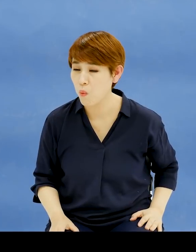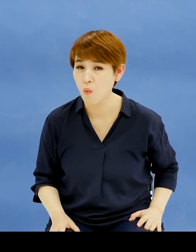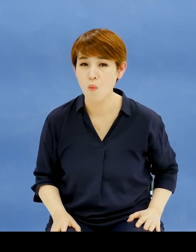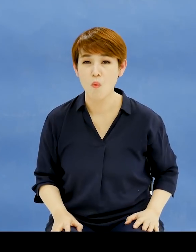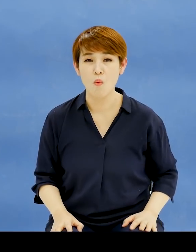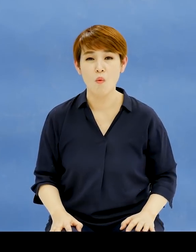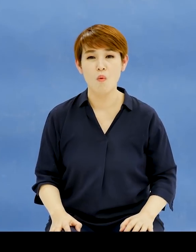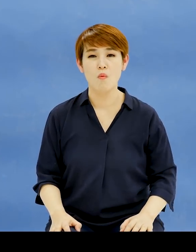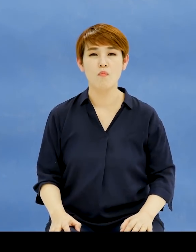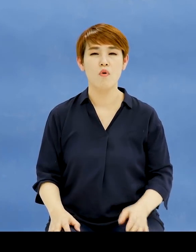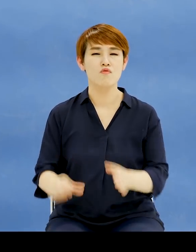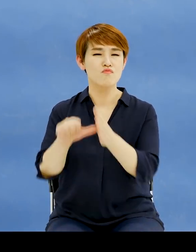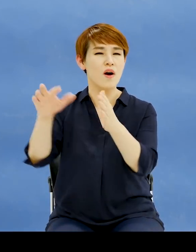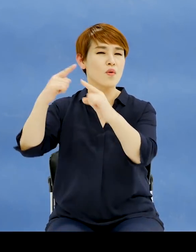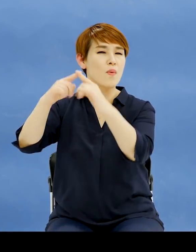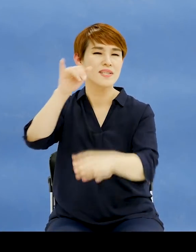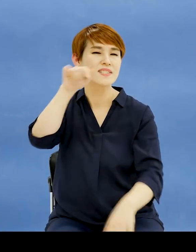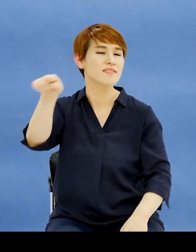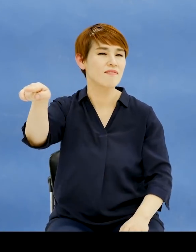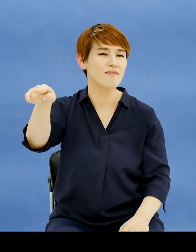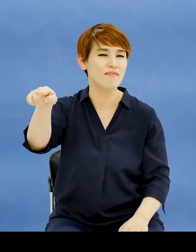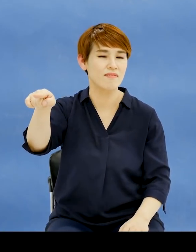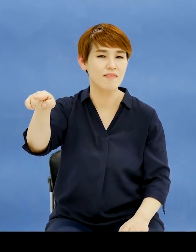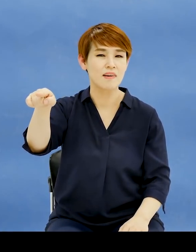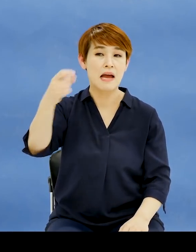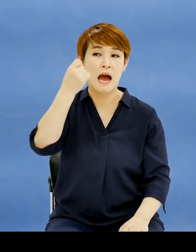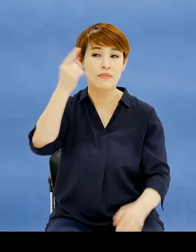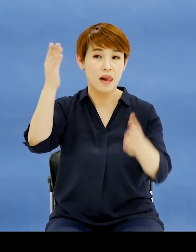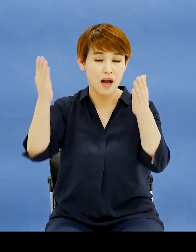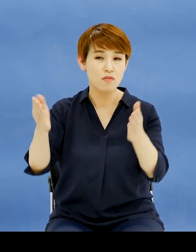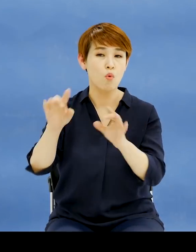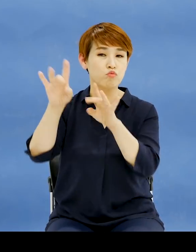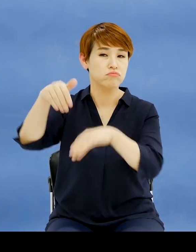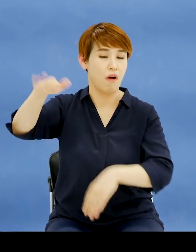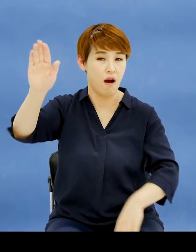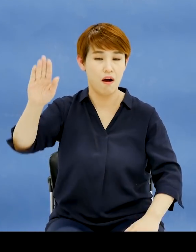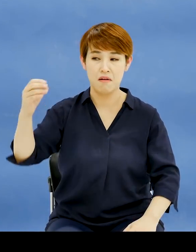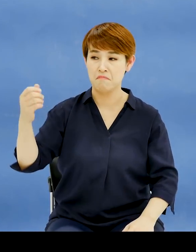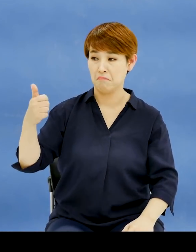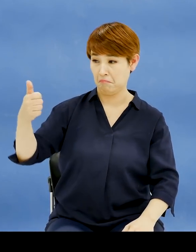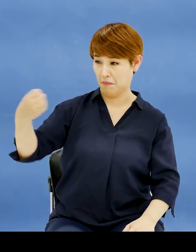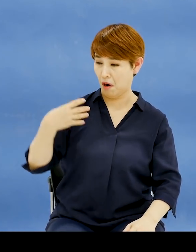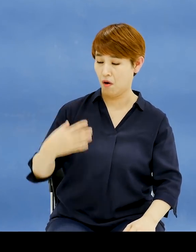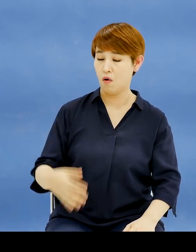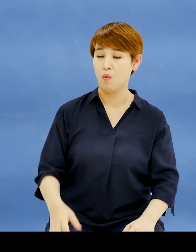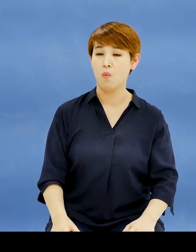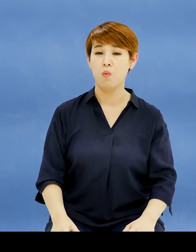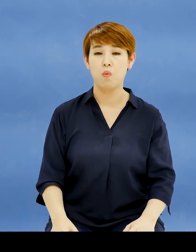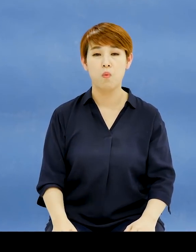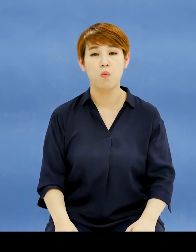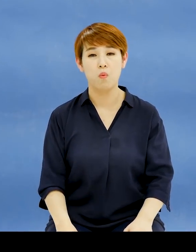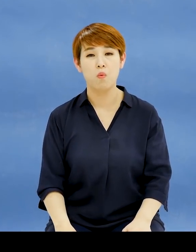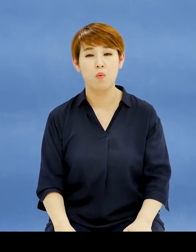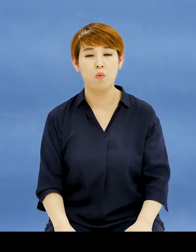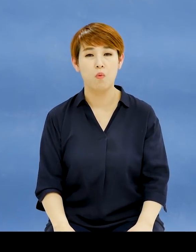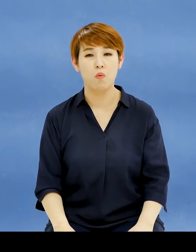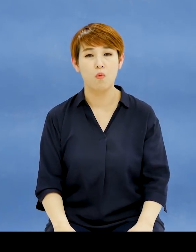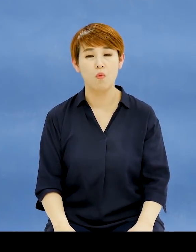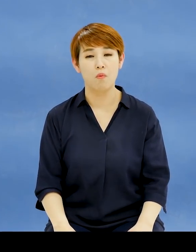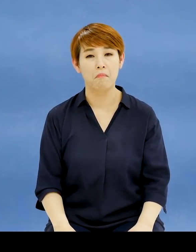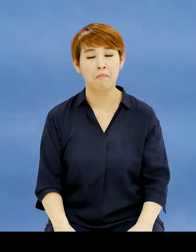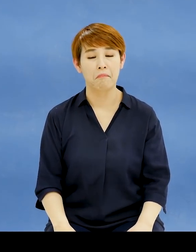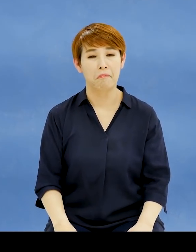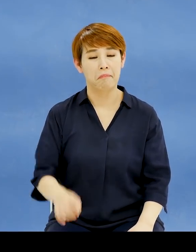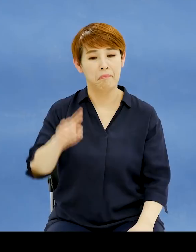힐송 말고도 또 굉장히 유명한 교회가 맞아요, 하나 있거든요. 맞아요. 네. 그래서 그 교회 한 달 동안 예. 이 방문 그 사역자로 해서